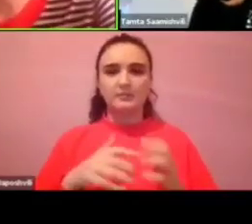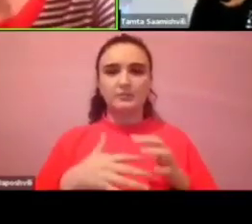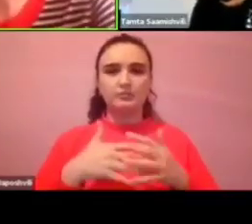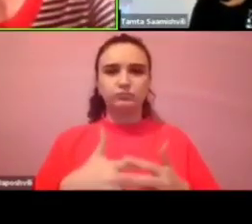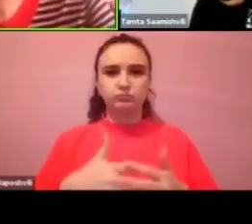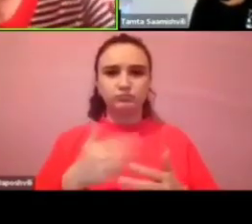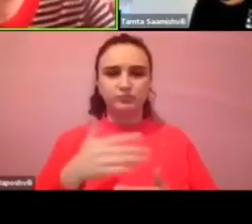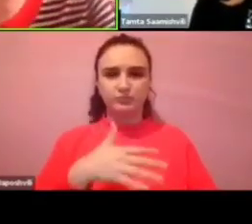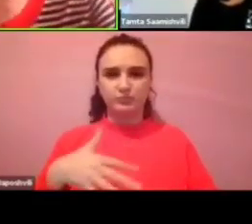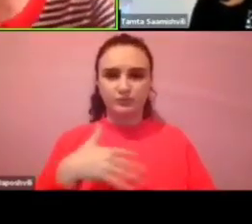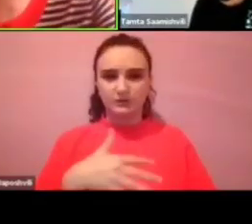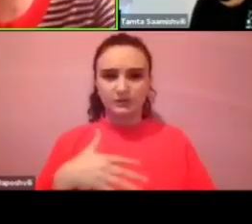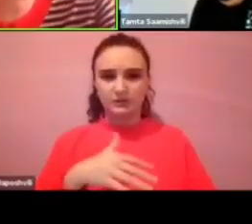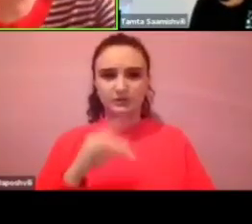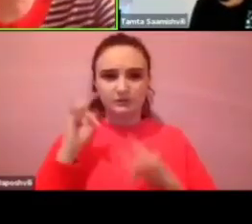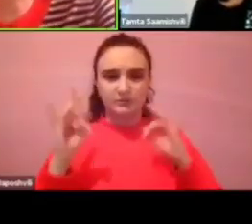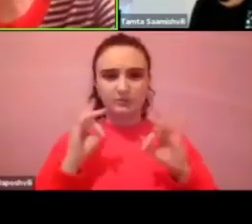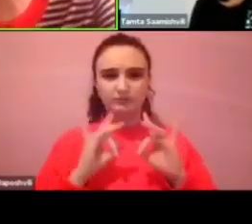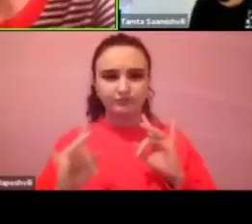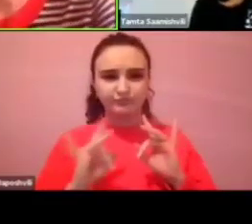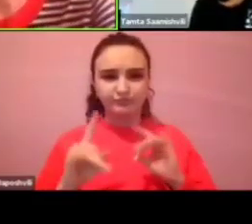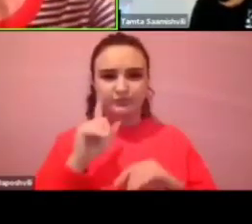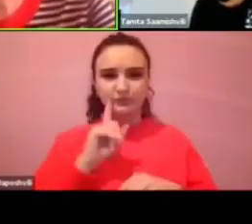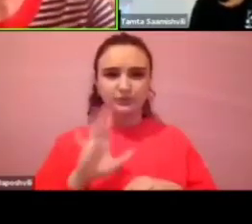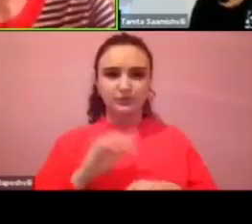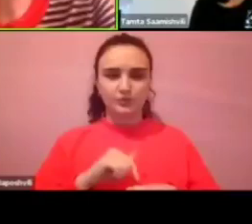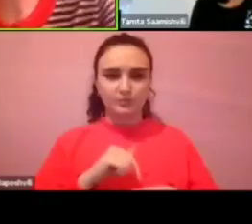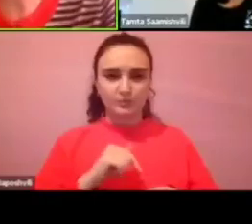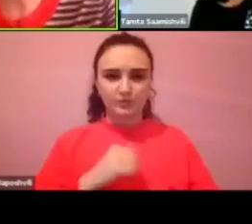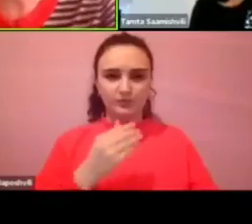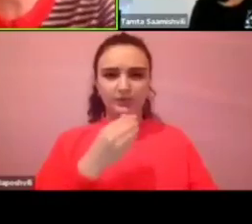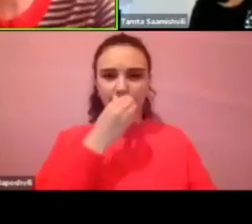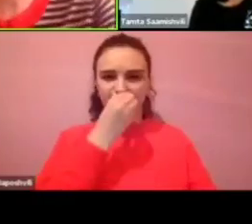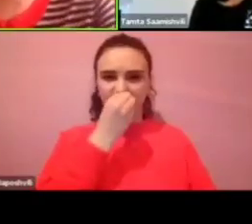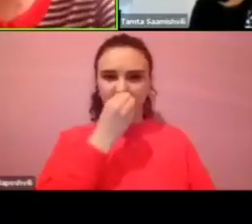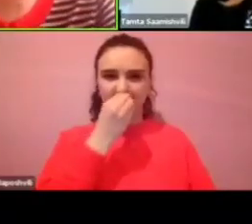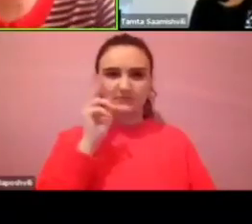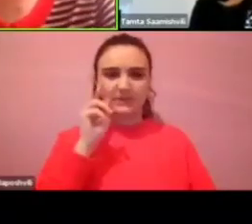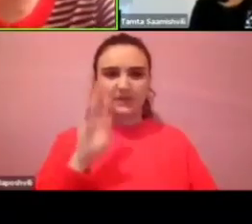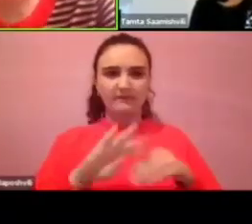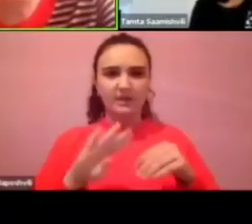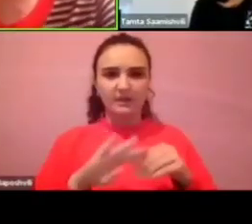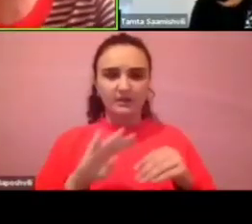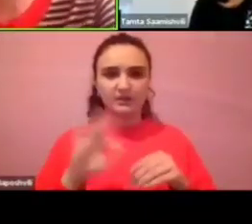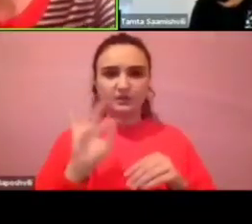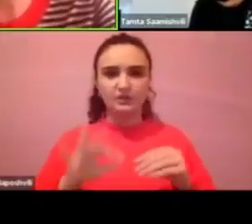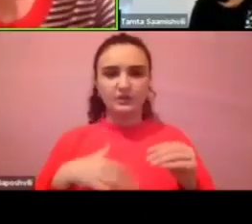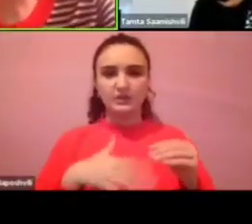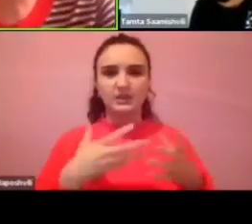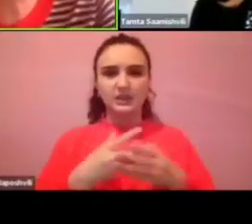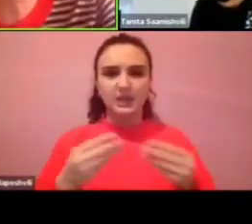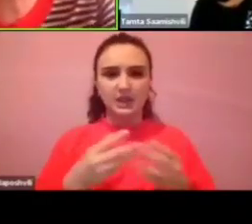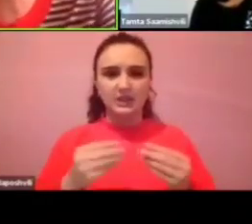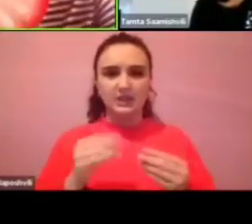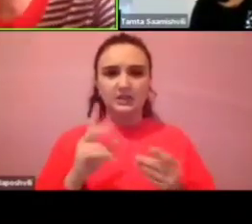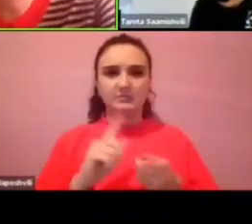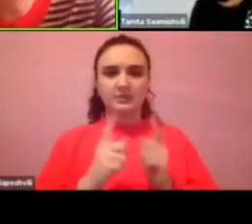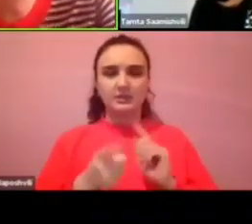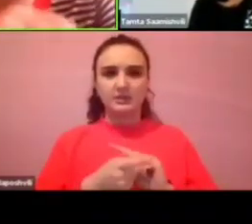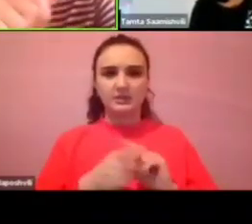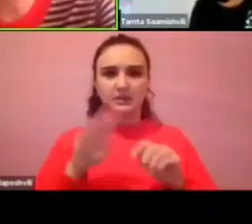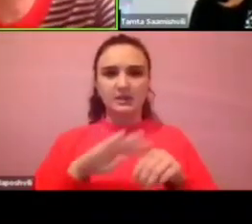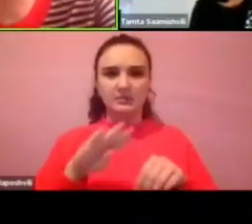ხო? მუცლის ხმიანობა, დისკომფორტი, გაუფორმებელი განავალი, ხშირად გვაქვს დიარეა, ან და დეპირიქით